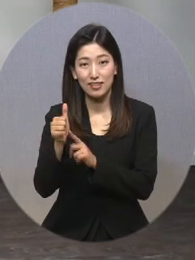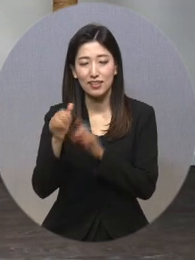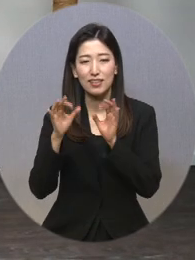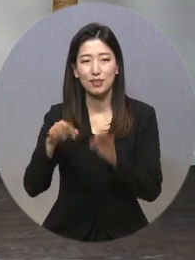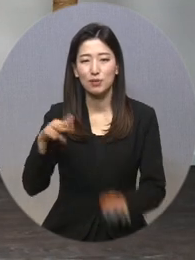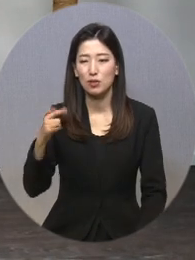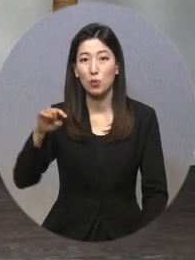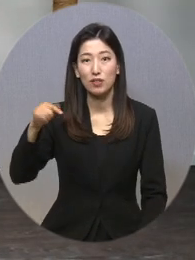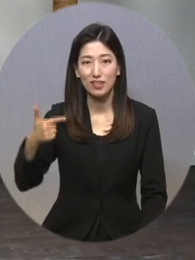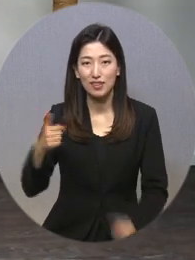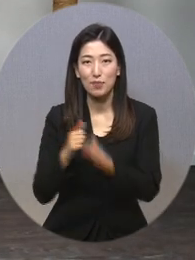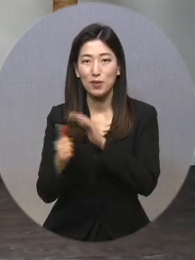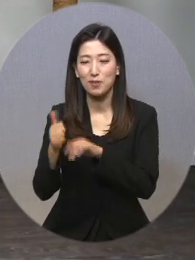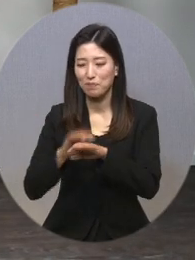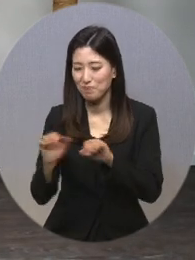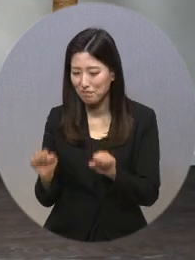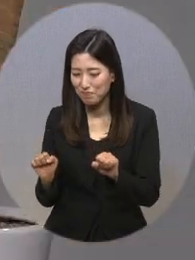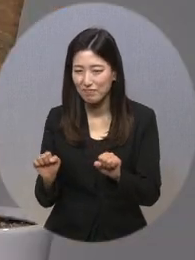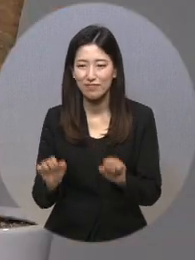네, 안녕하세요.